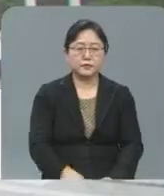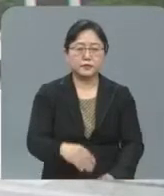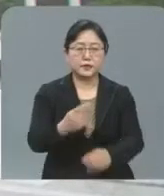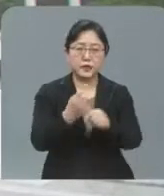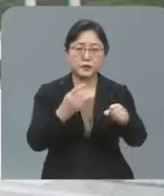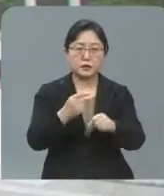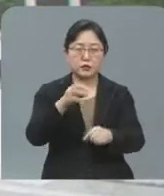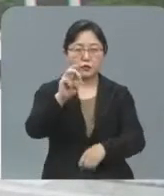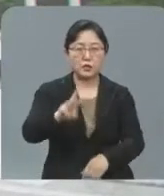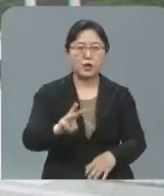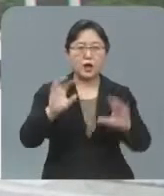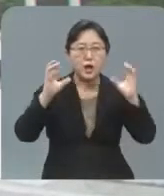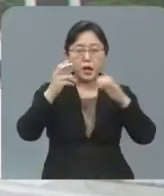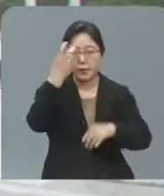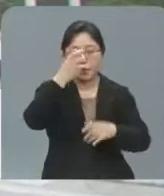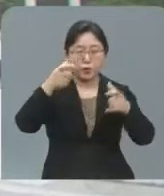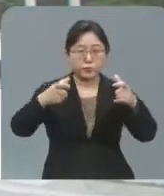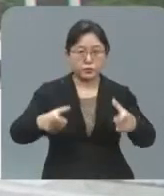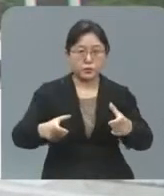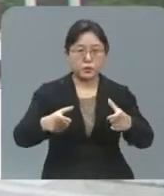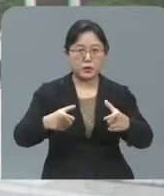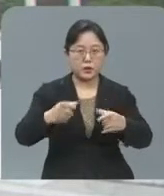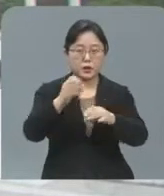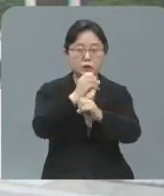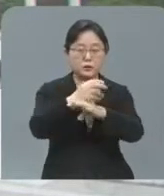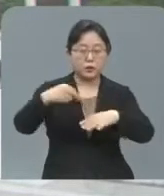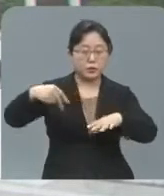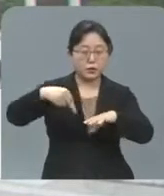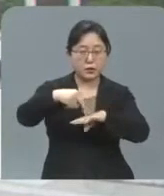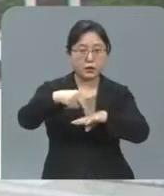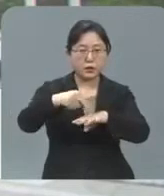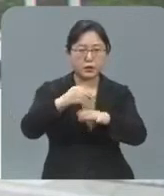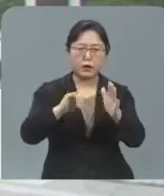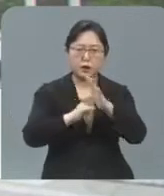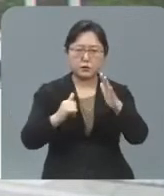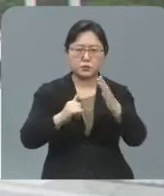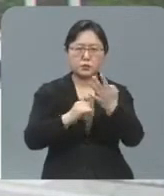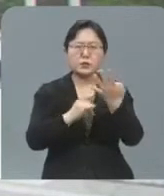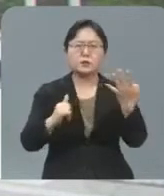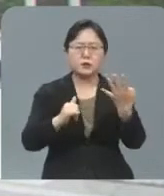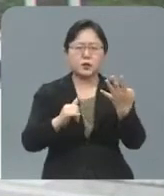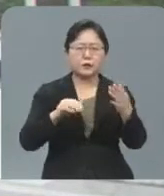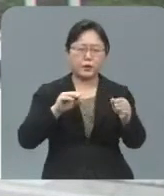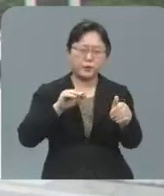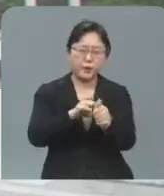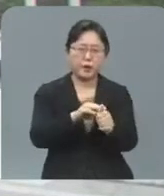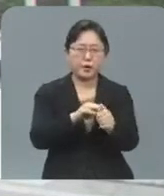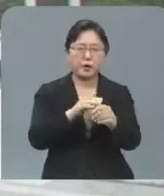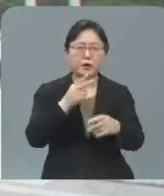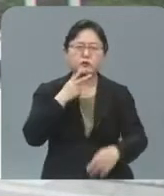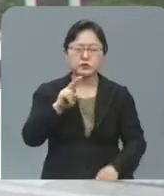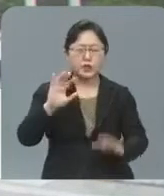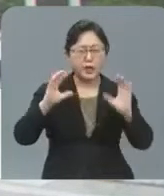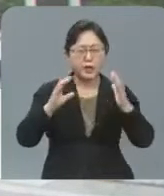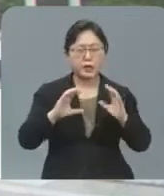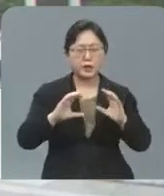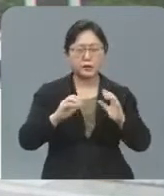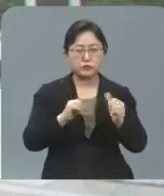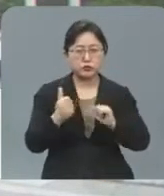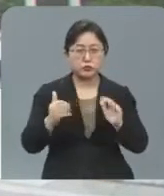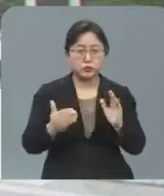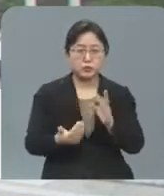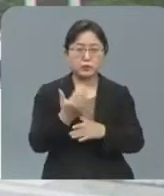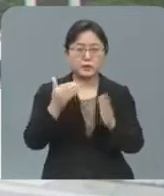지난해 광주에서는 어린이 보호구역 내 횡단보도를 건너던 일가족 4명이 화물차에 치어 두 살배기 아이가 숨지는 사고가